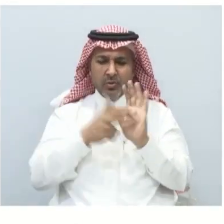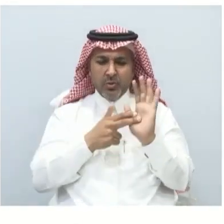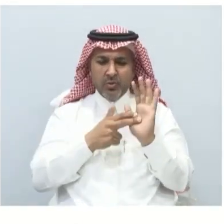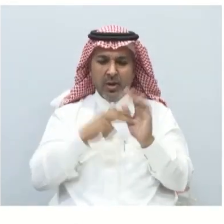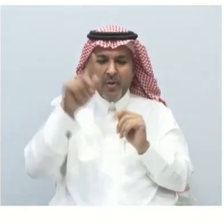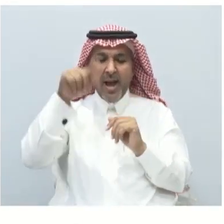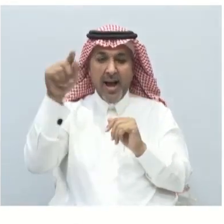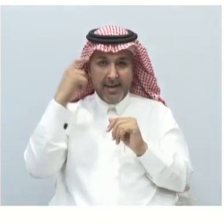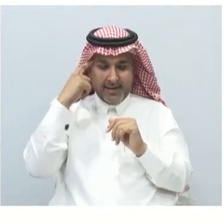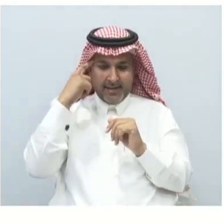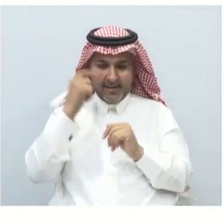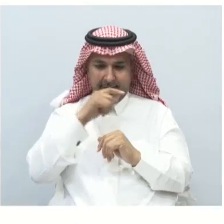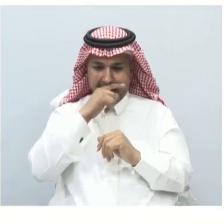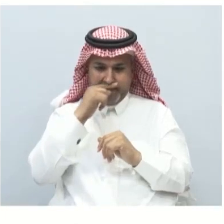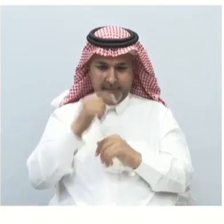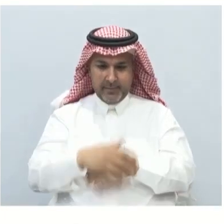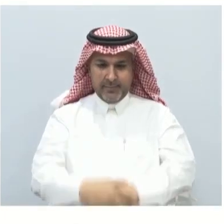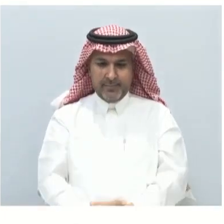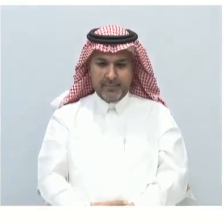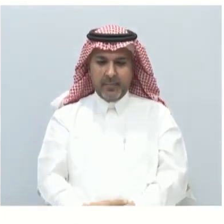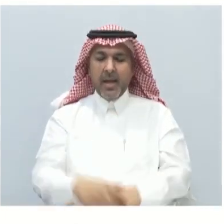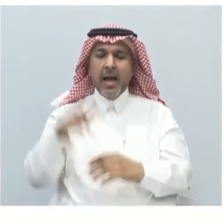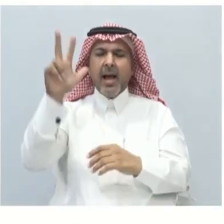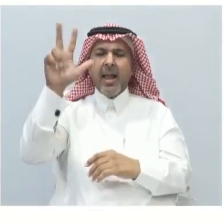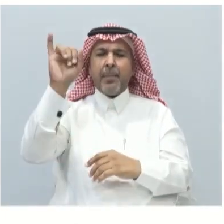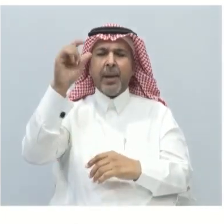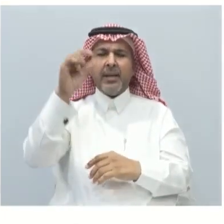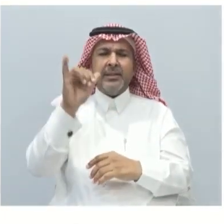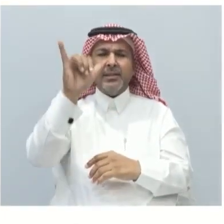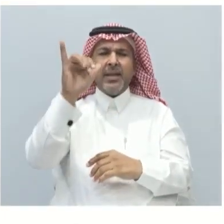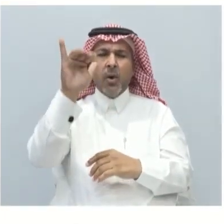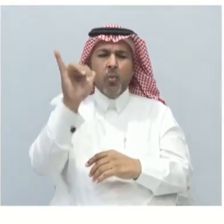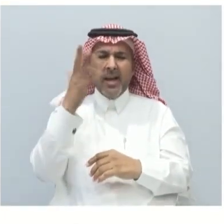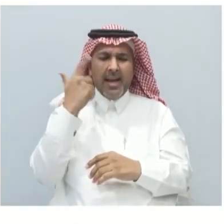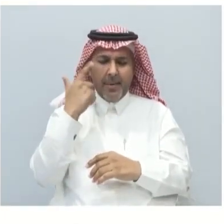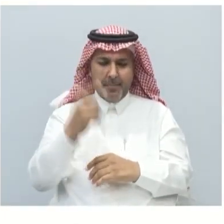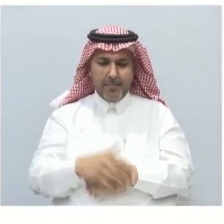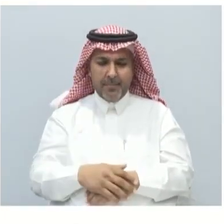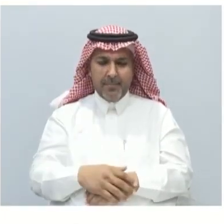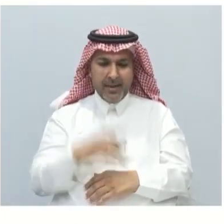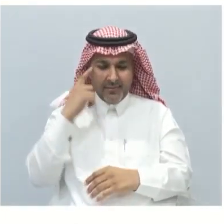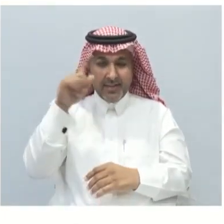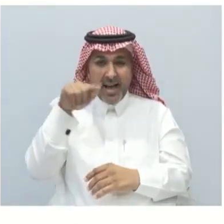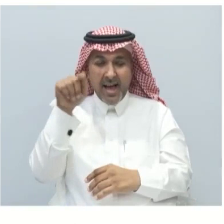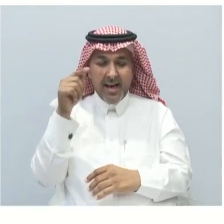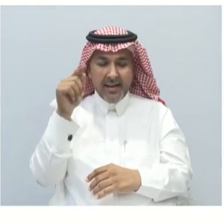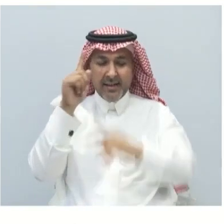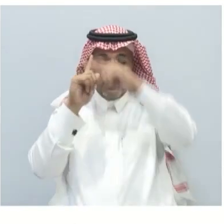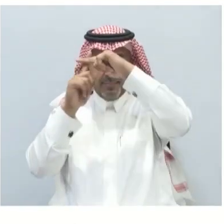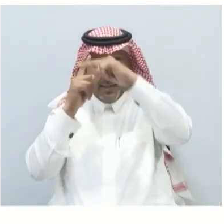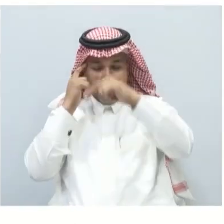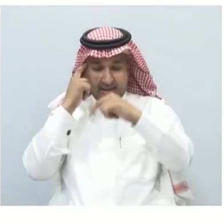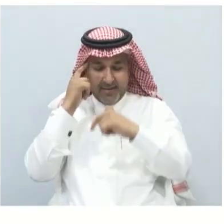الار ما هو مدى الداله الاسيه مدى الداله الاسيه هو ار بلس فبالتالي اكلها صله سهله